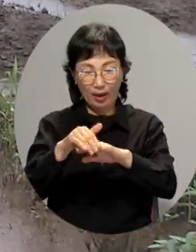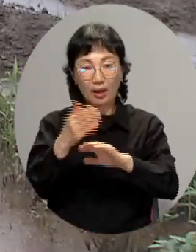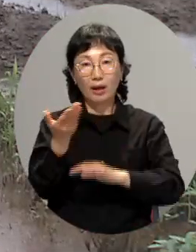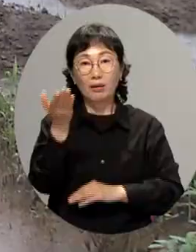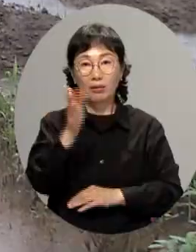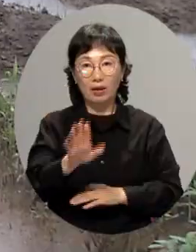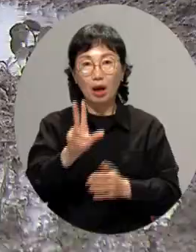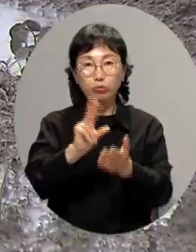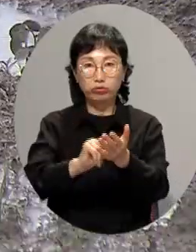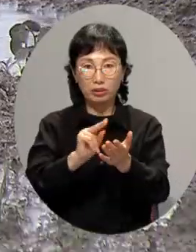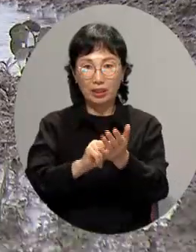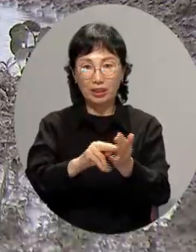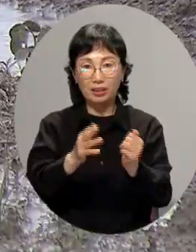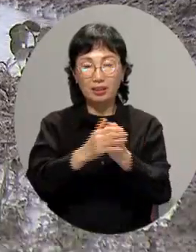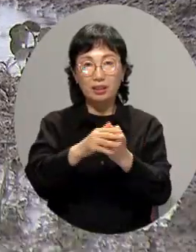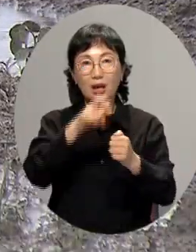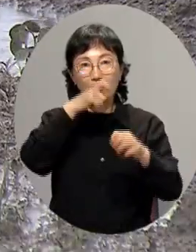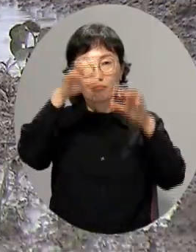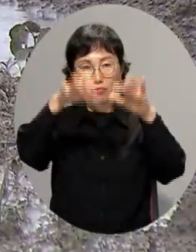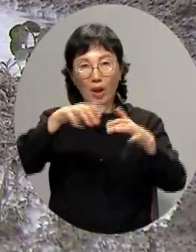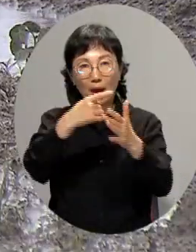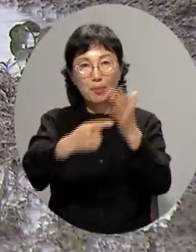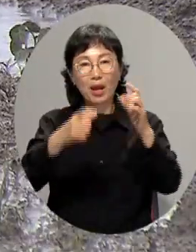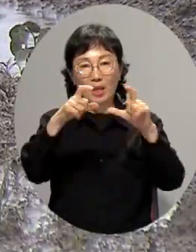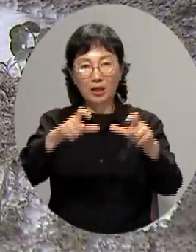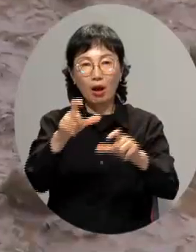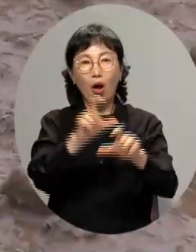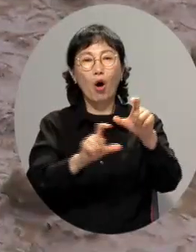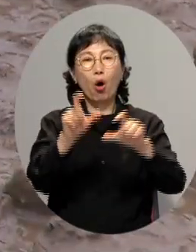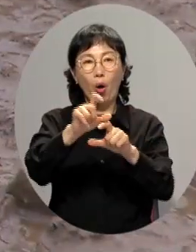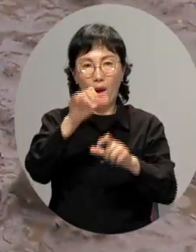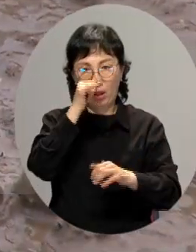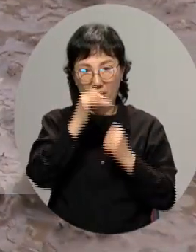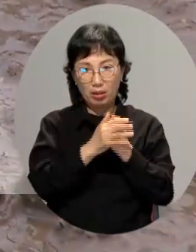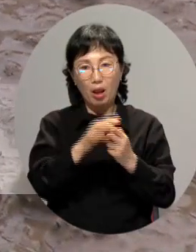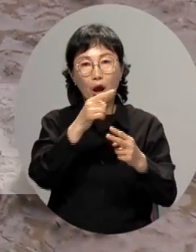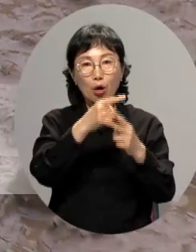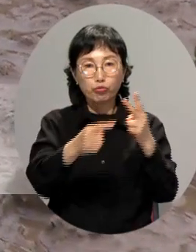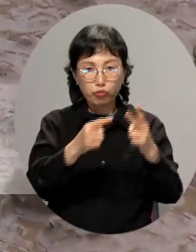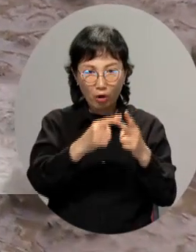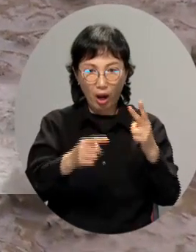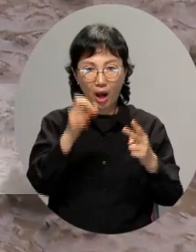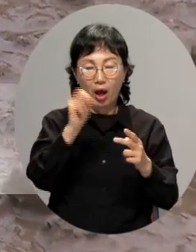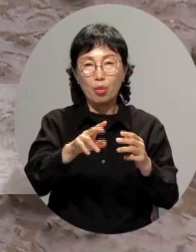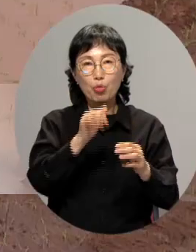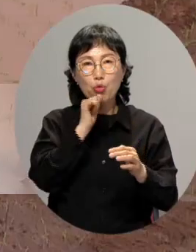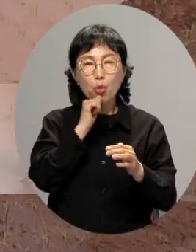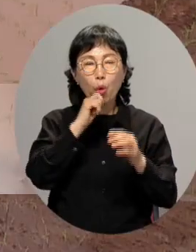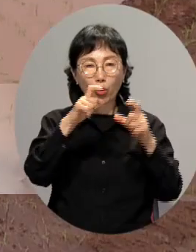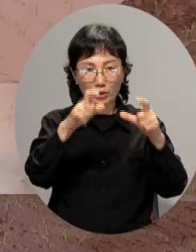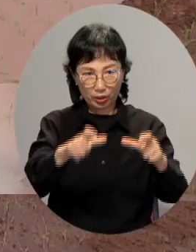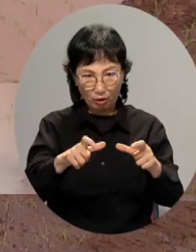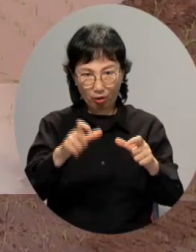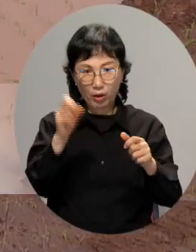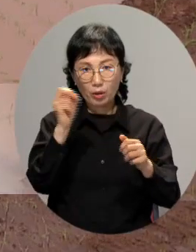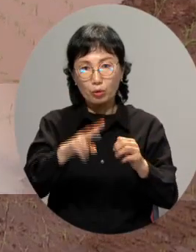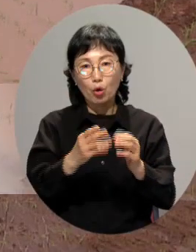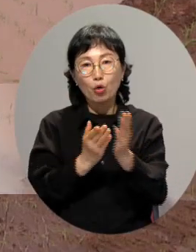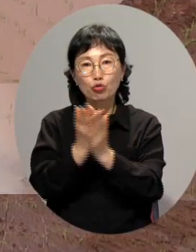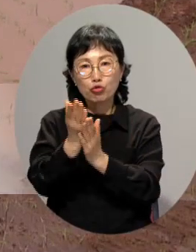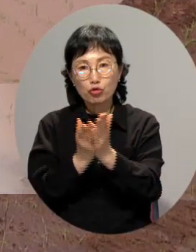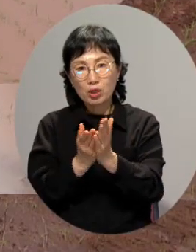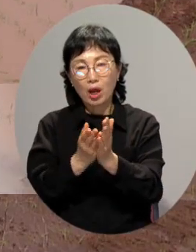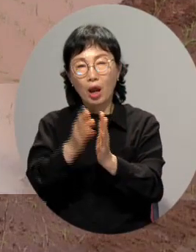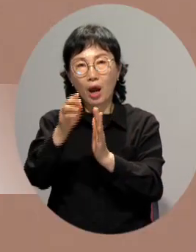문제는 폭우 피해 지역이 더 있다는 점. 부안 논콩 피해 면적이 1,000헥타르에 가깝고 군산 침수